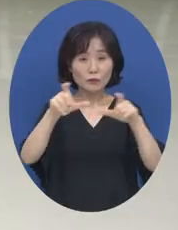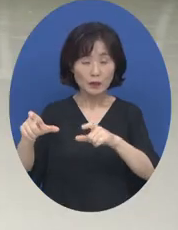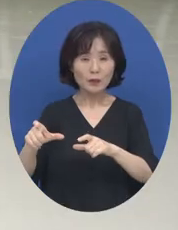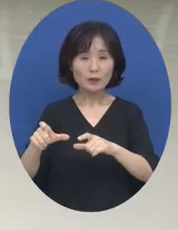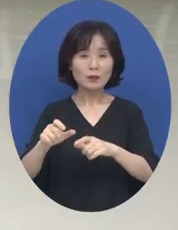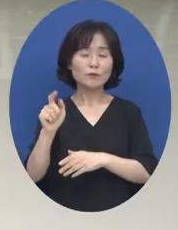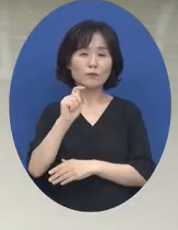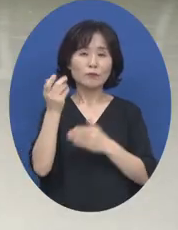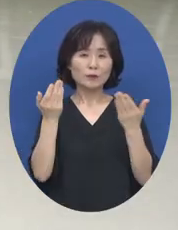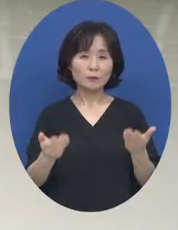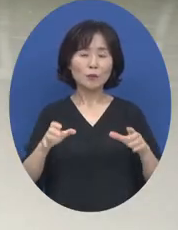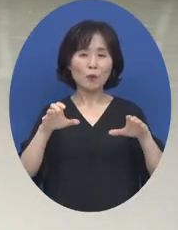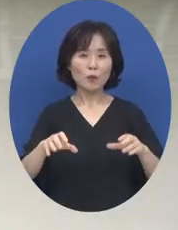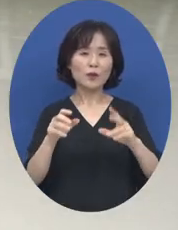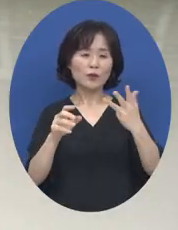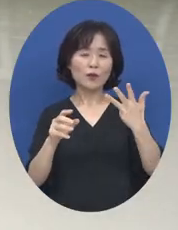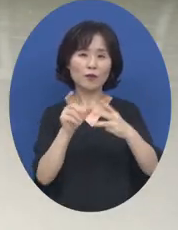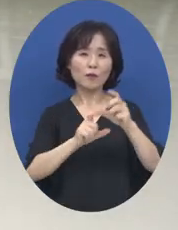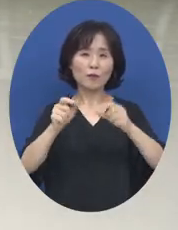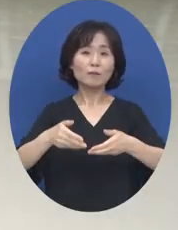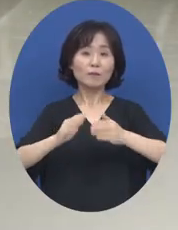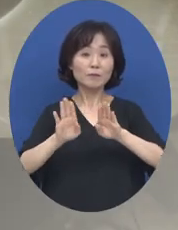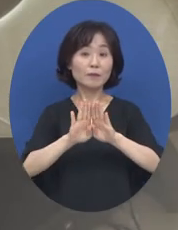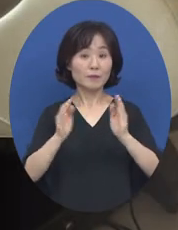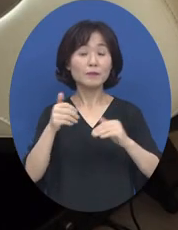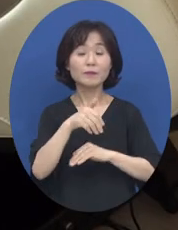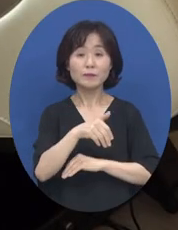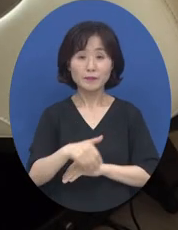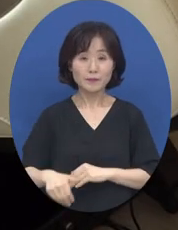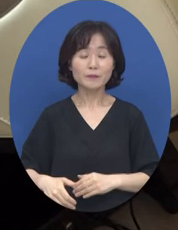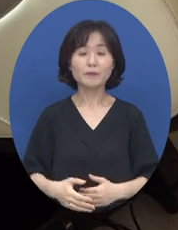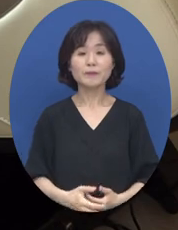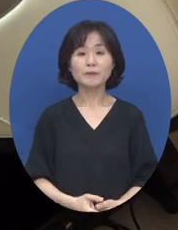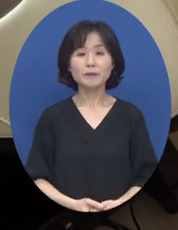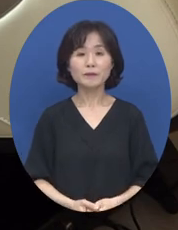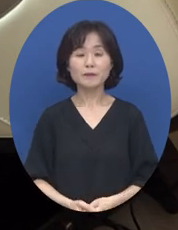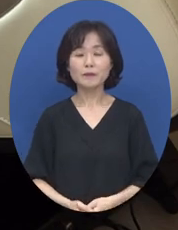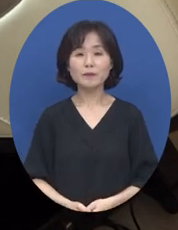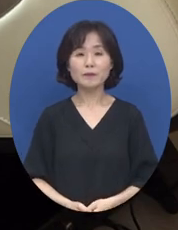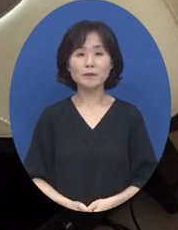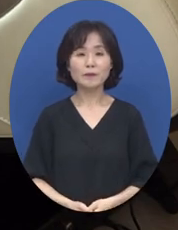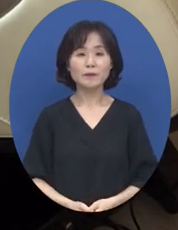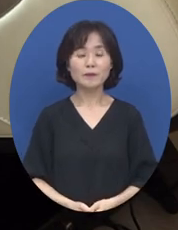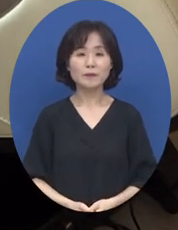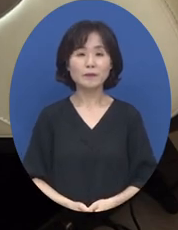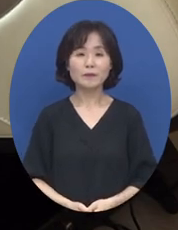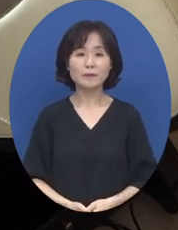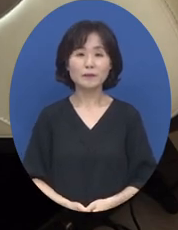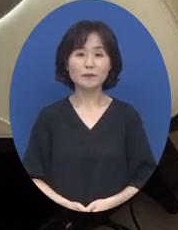쉼터 총 8곳을 준공해 문을 열 계획입니다. 경기지TV 구영슬입니다.